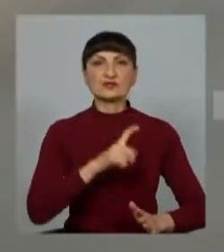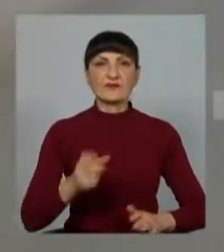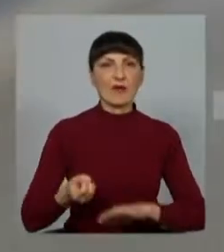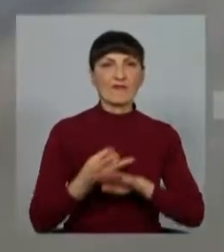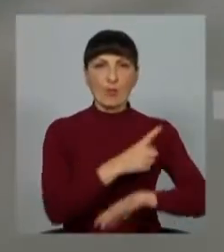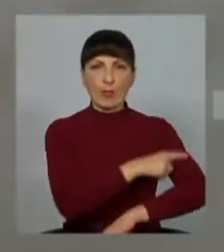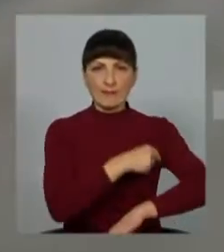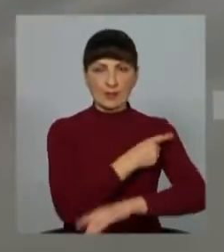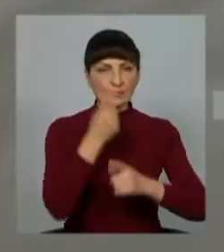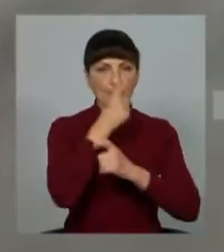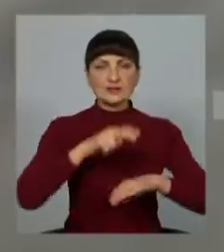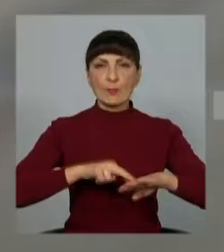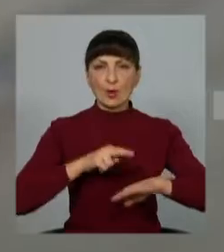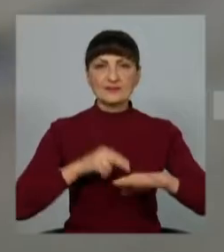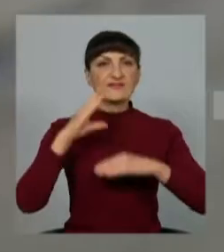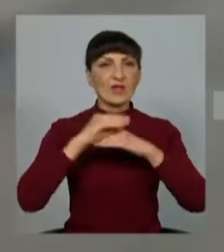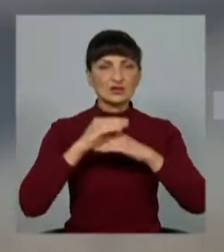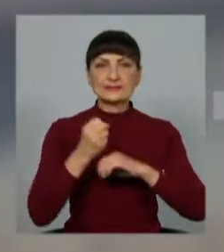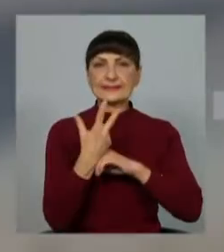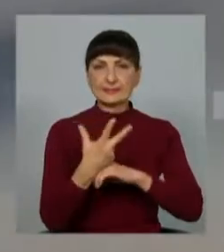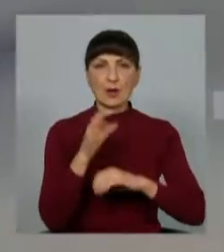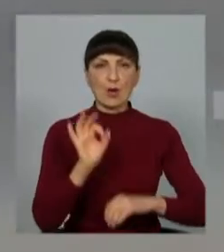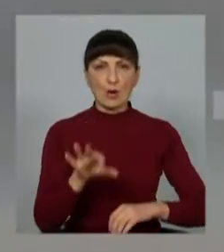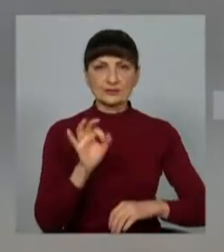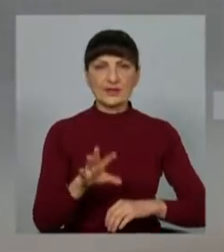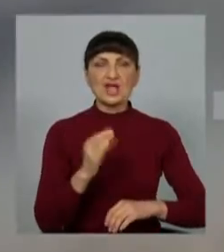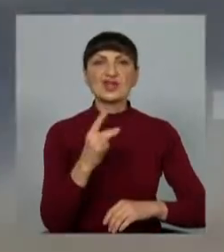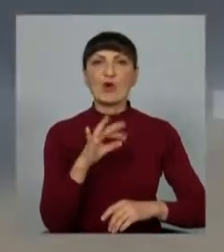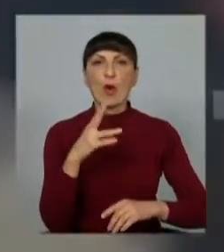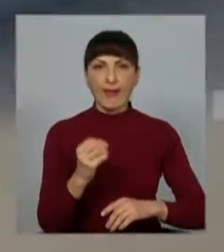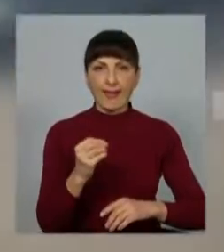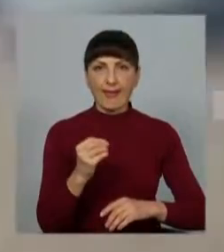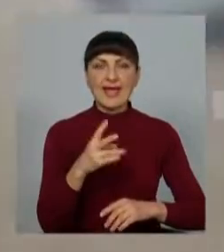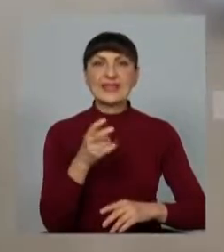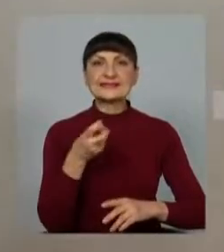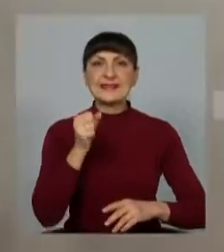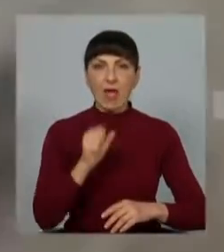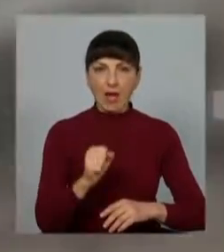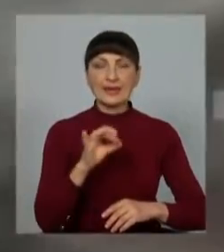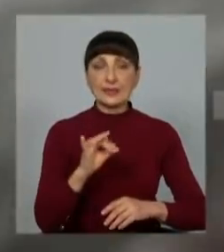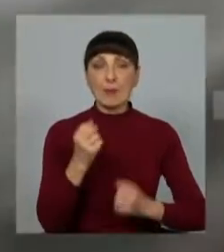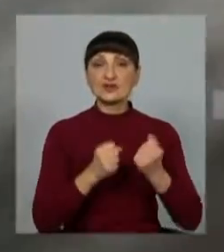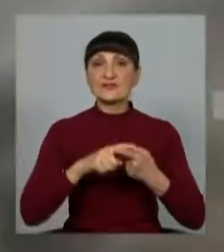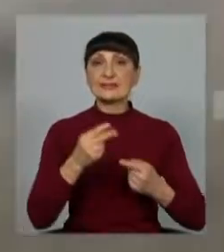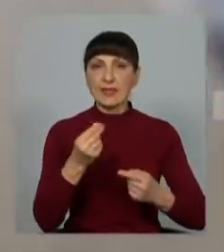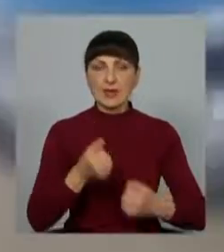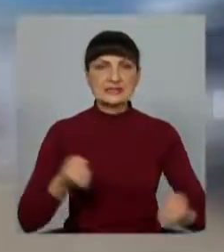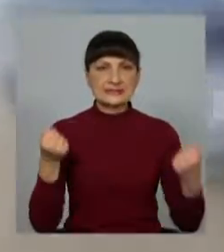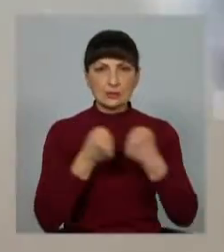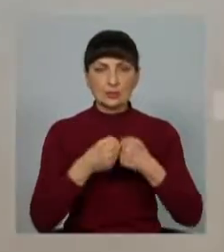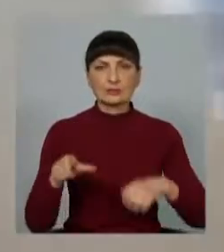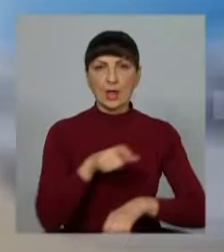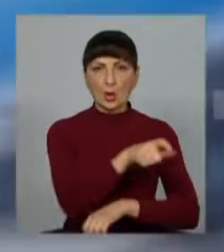больницу. По информации полиции, вечером 13 октября «Шевроле Кобальт», «Део Нексия» и инкассаторская машина столкнулись на